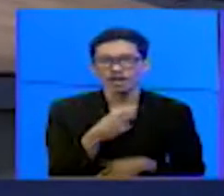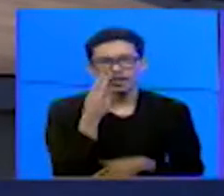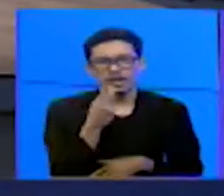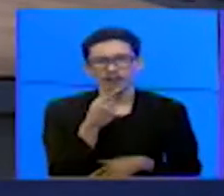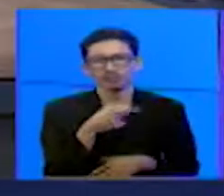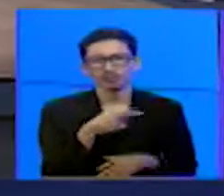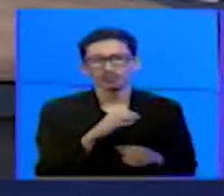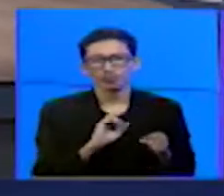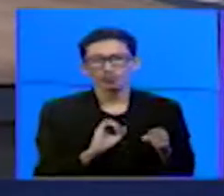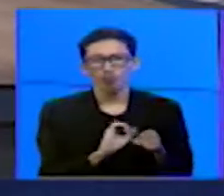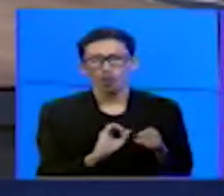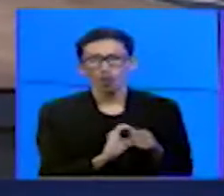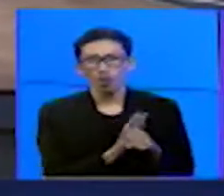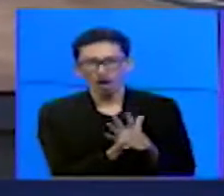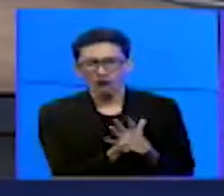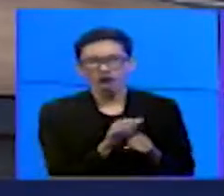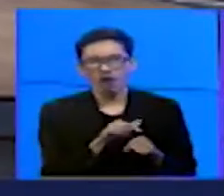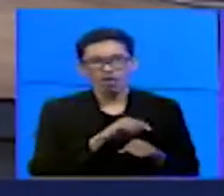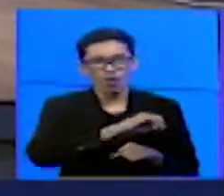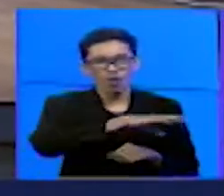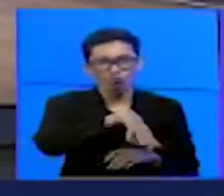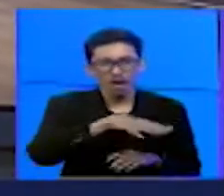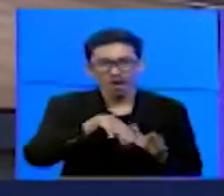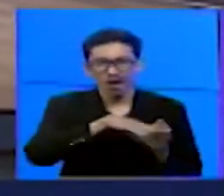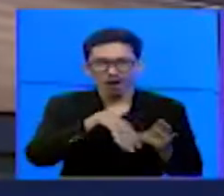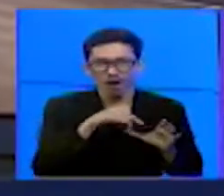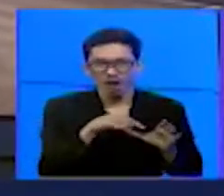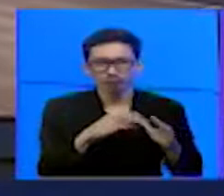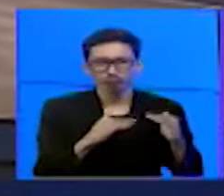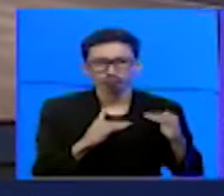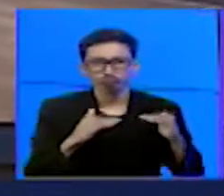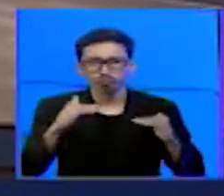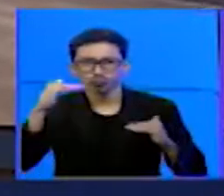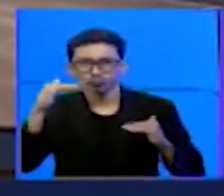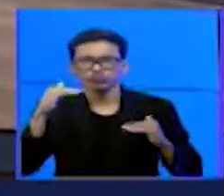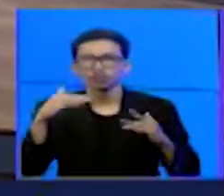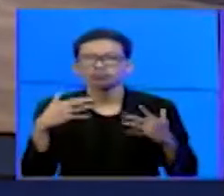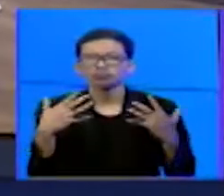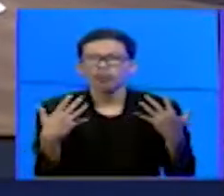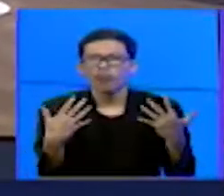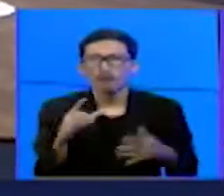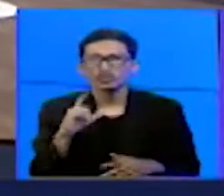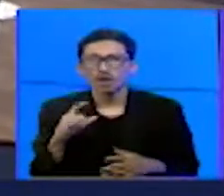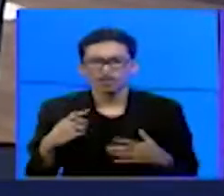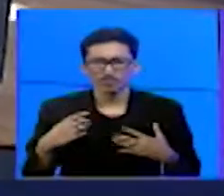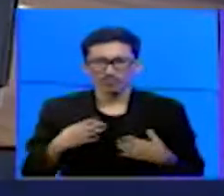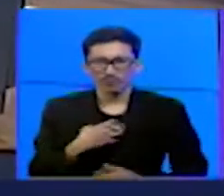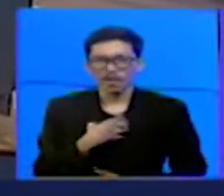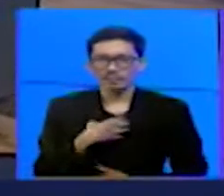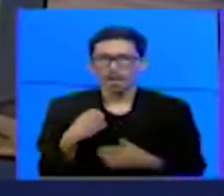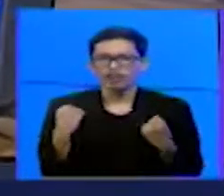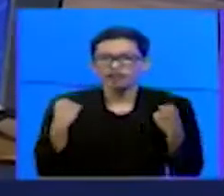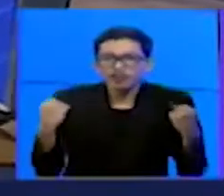angka infeksi virus corona dalam keluarga atau klaster keluarga ini terus meningkat. Ini bagaimana sih, Mbak, cara menjaga kesehatan mental, khususnya